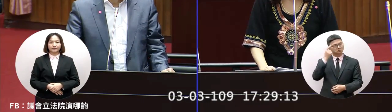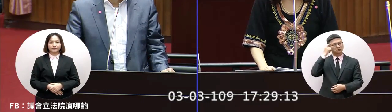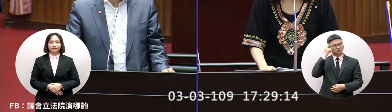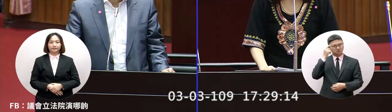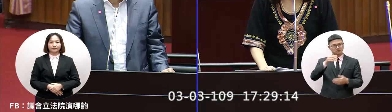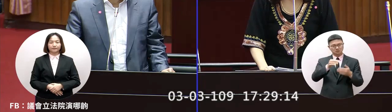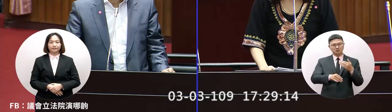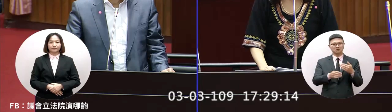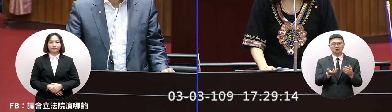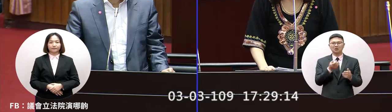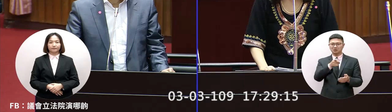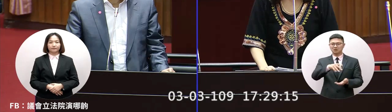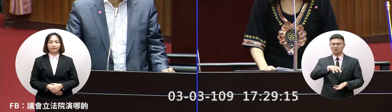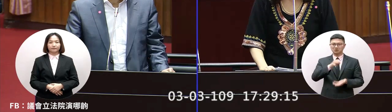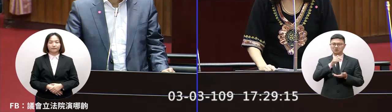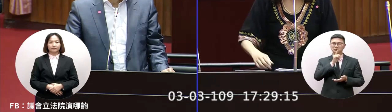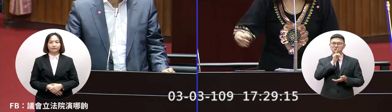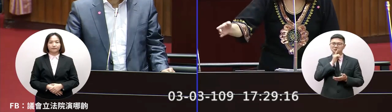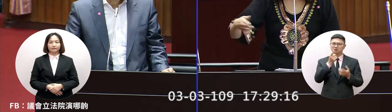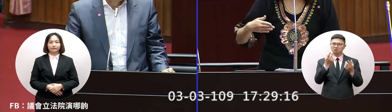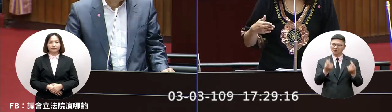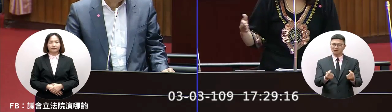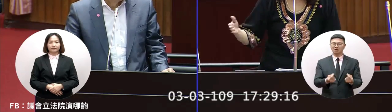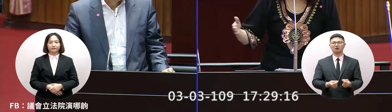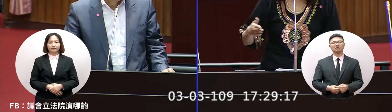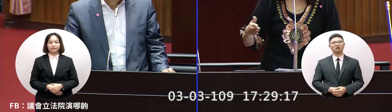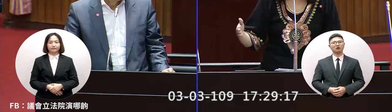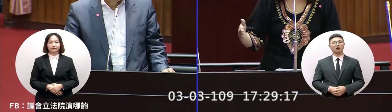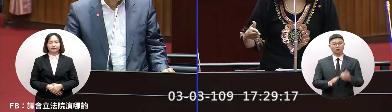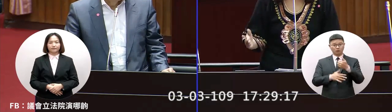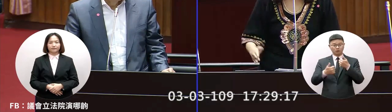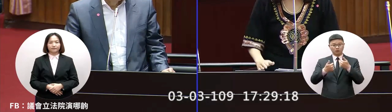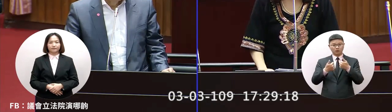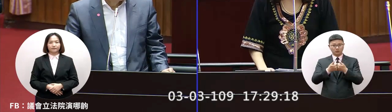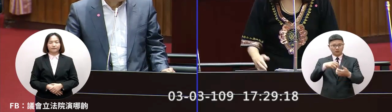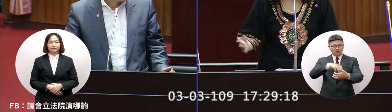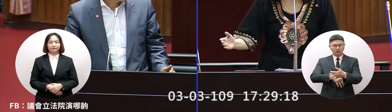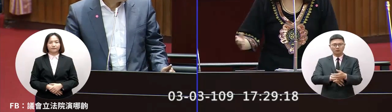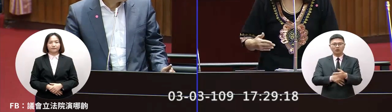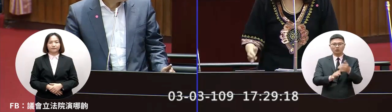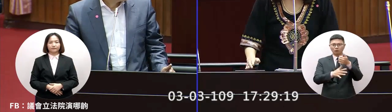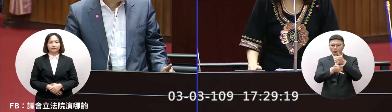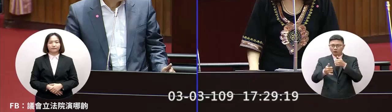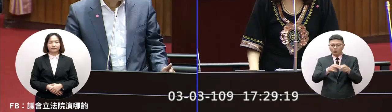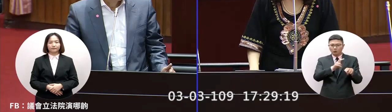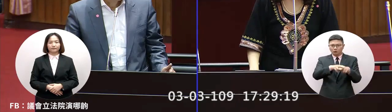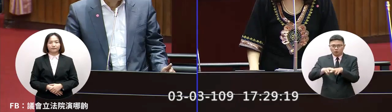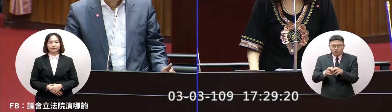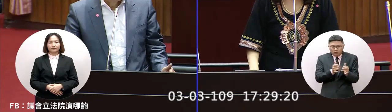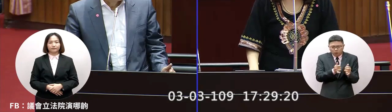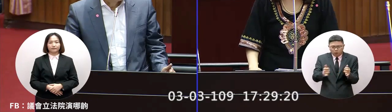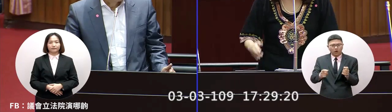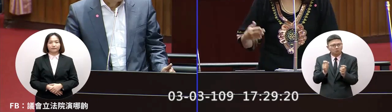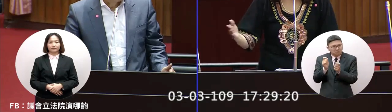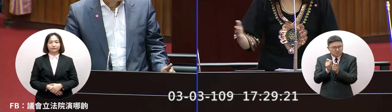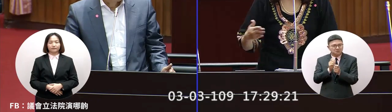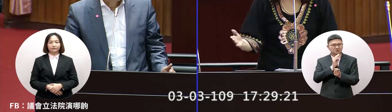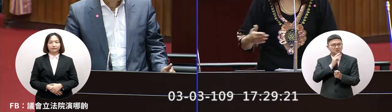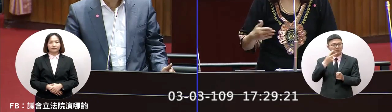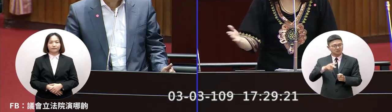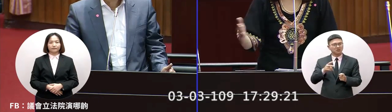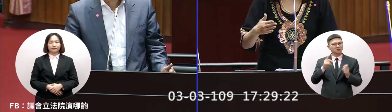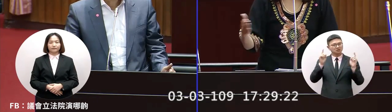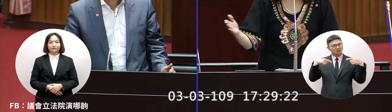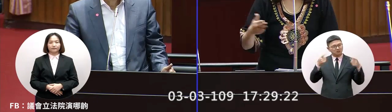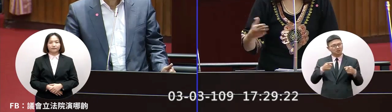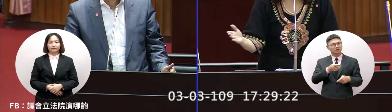合部长你说的定义啊。在委员会里面，委员跟委员坐的这个距离是非常靠近的、哦，那讲话也经